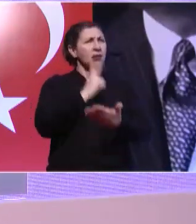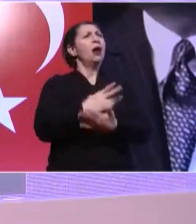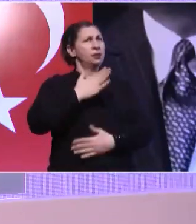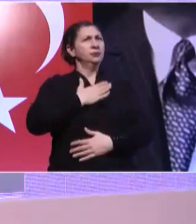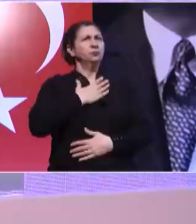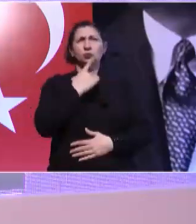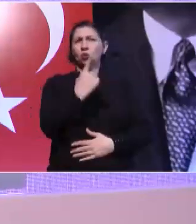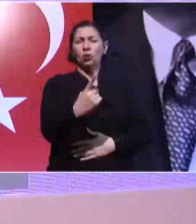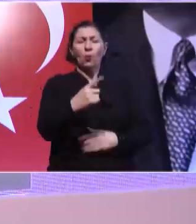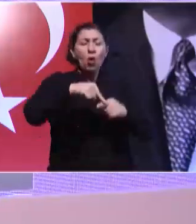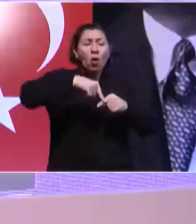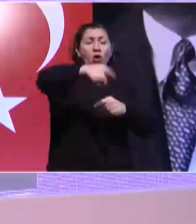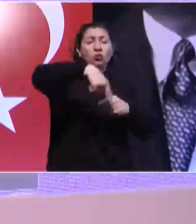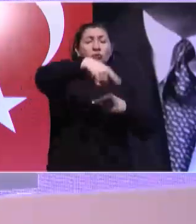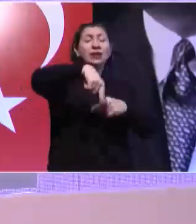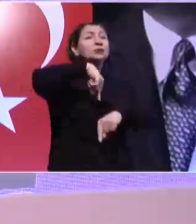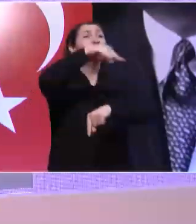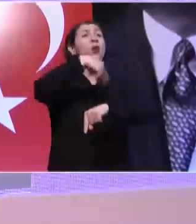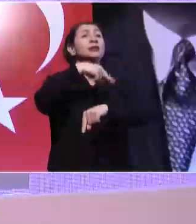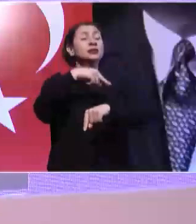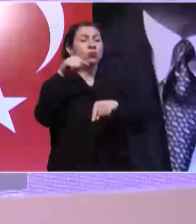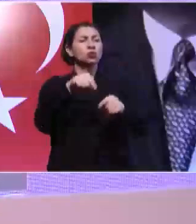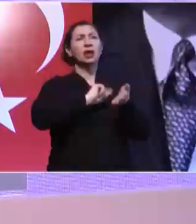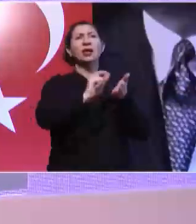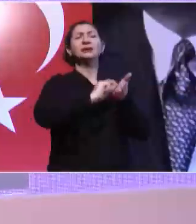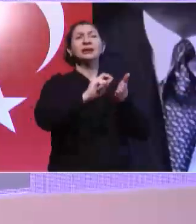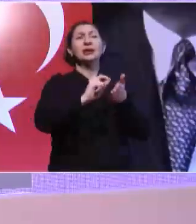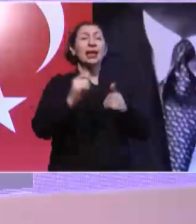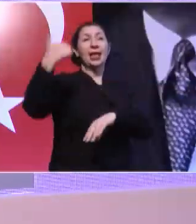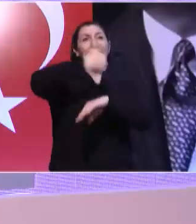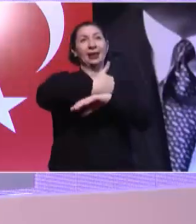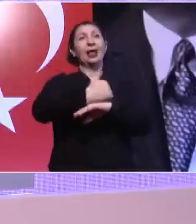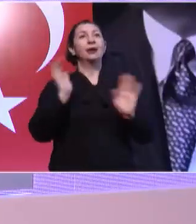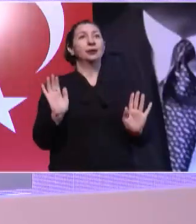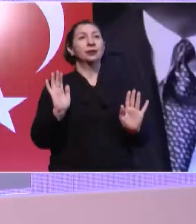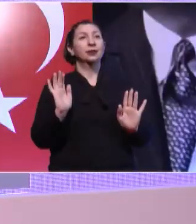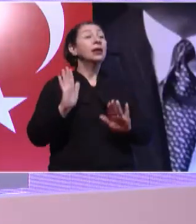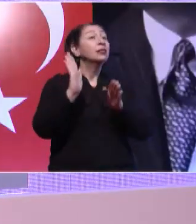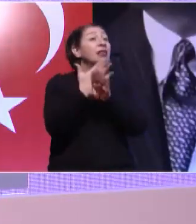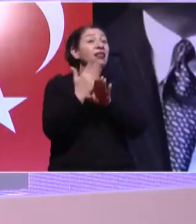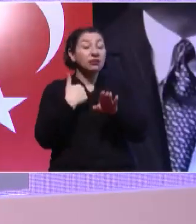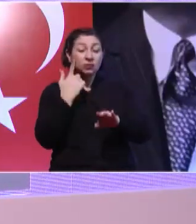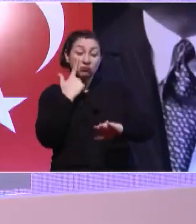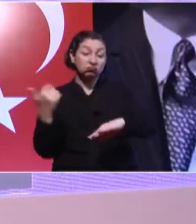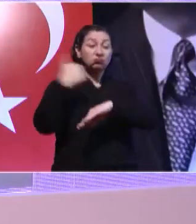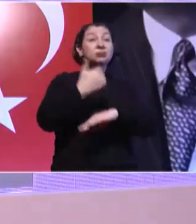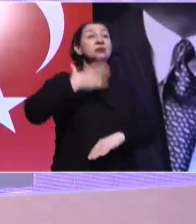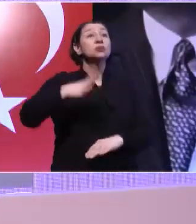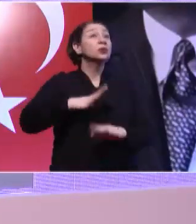söylüyorum. Önümüzdeki süreç burada da yazılı. İktidar. Niye iktidar olmak